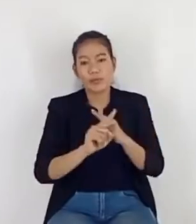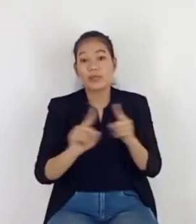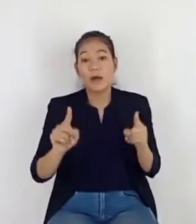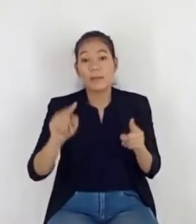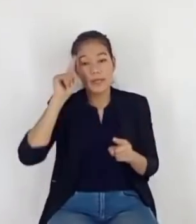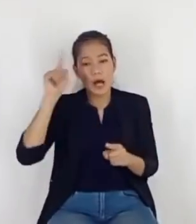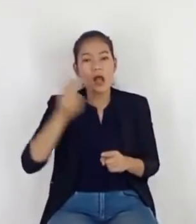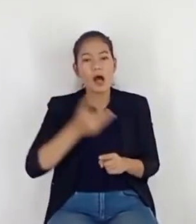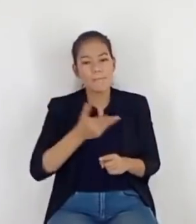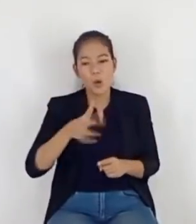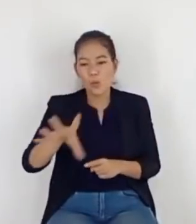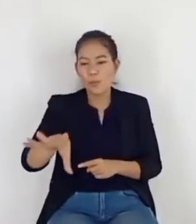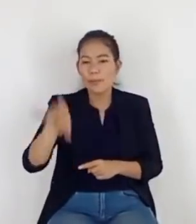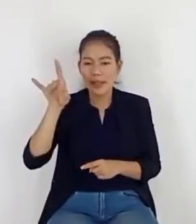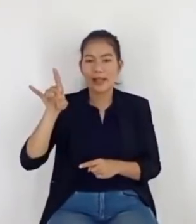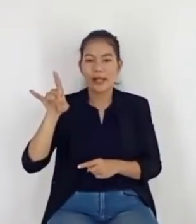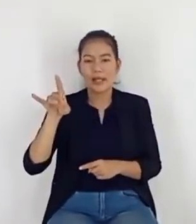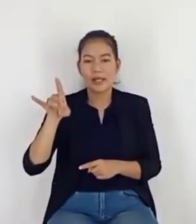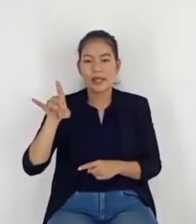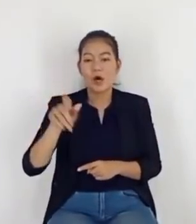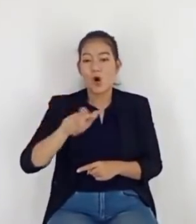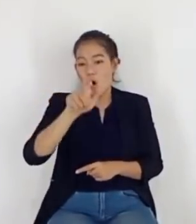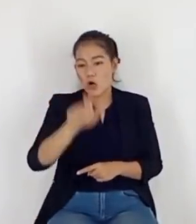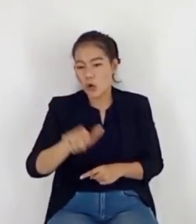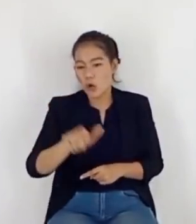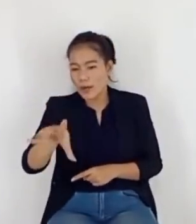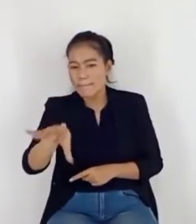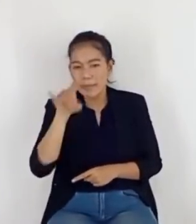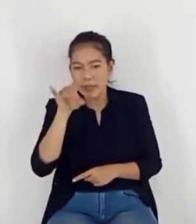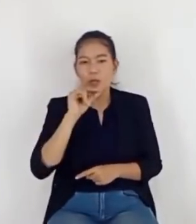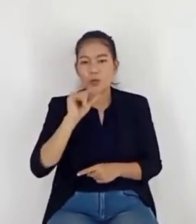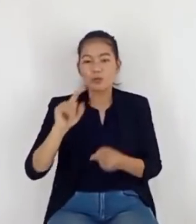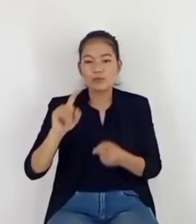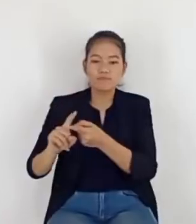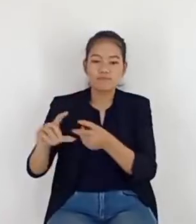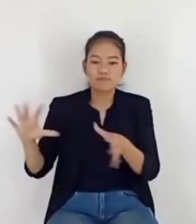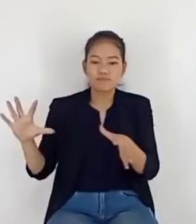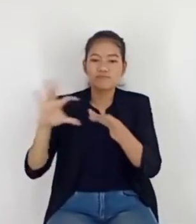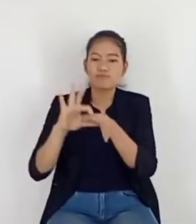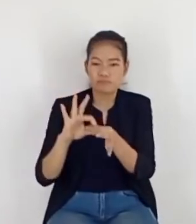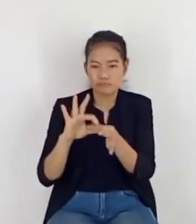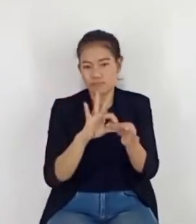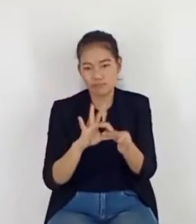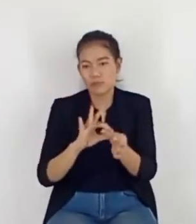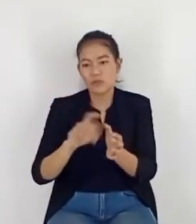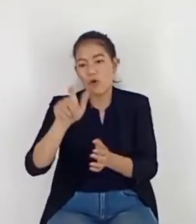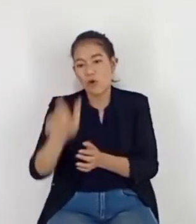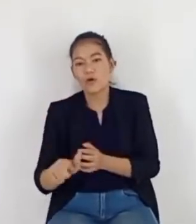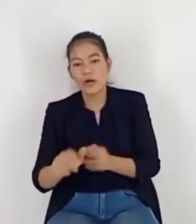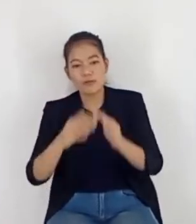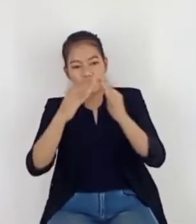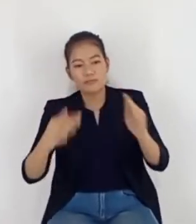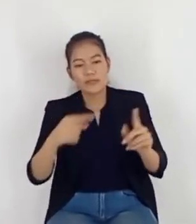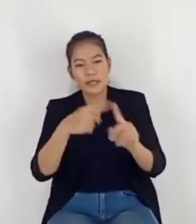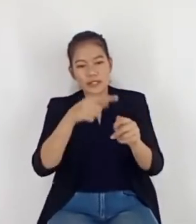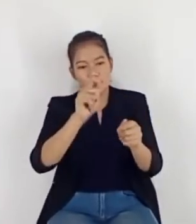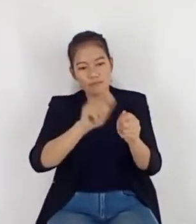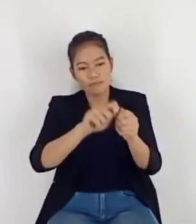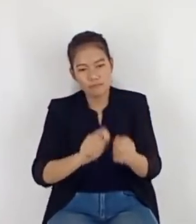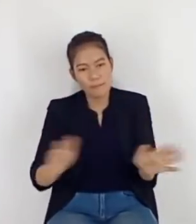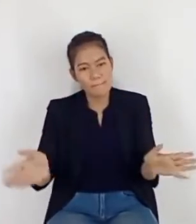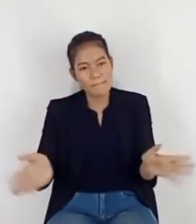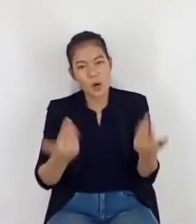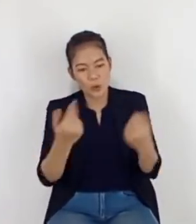Allah berkenan memilih dan memakai umatnya menjadi rekan sekerjanya sebagai pelaku dalam pembangunan gereja dengan